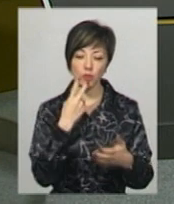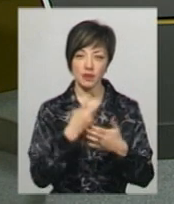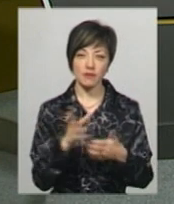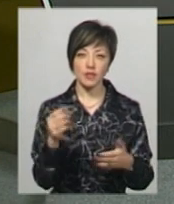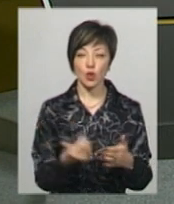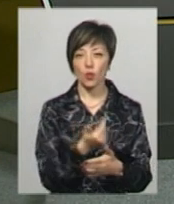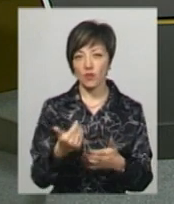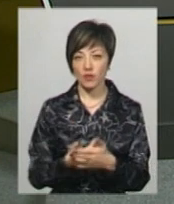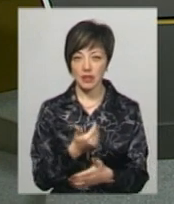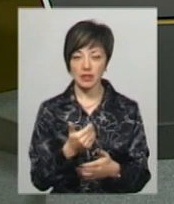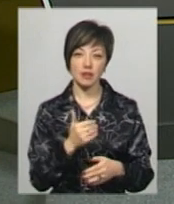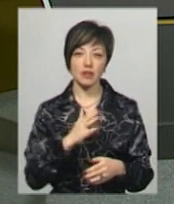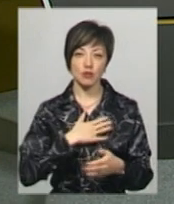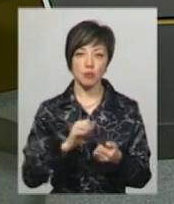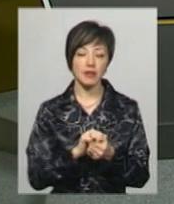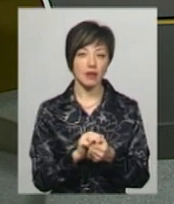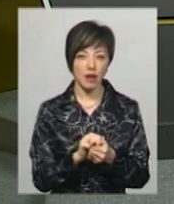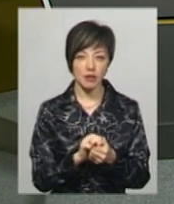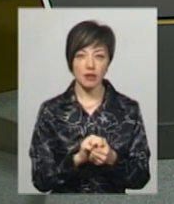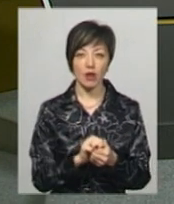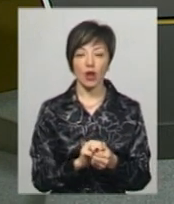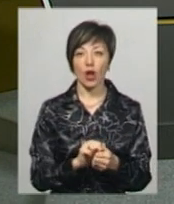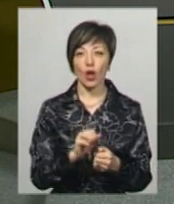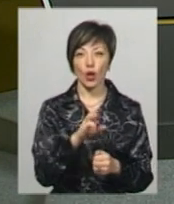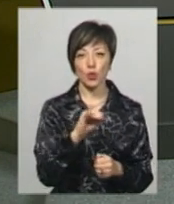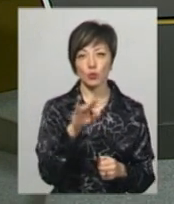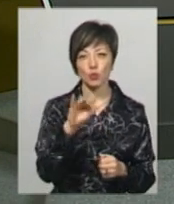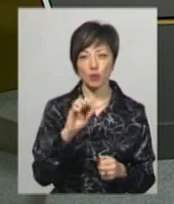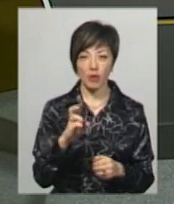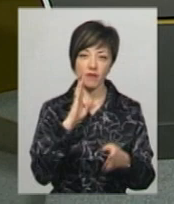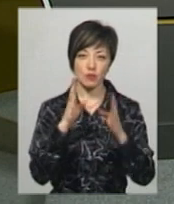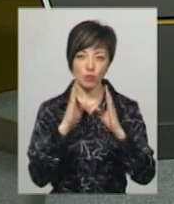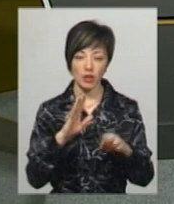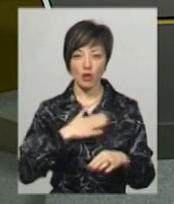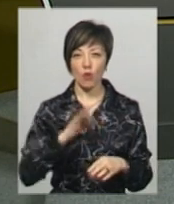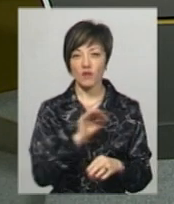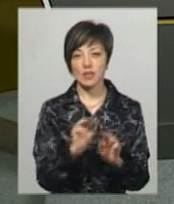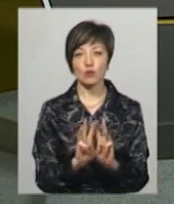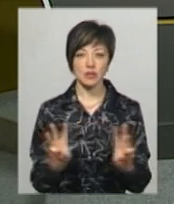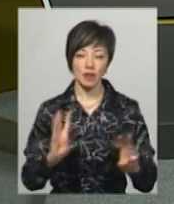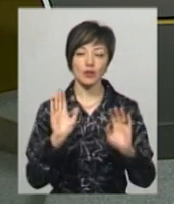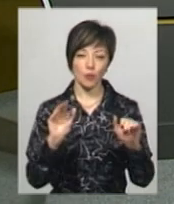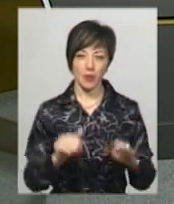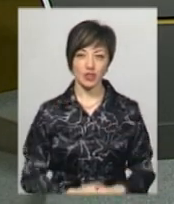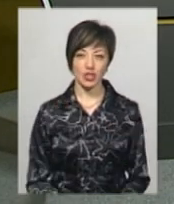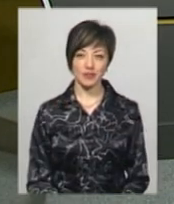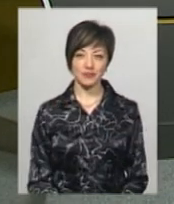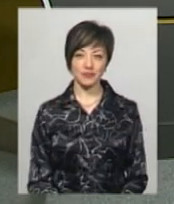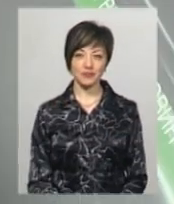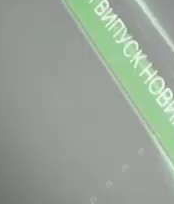переглядати всі наші сюжети та наші матеріали на Ютубі та на Фейсбуці, а також на нашому офіційному сайті. До побачення!